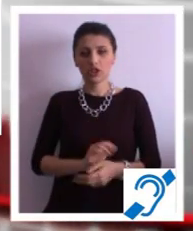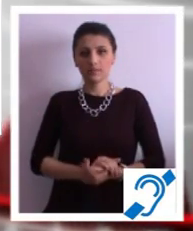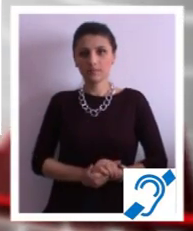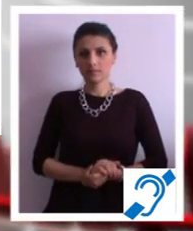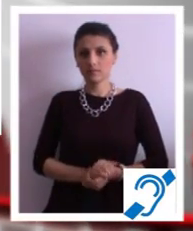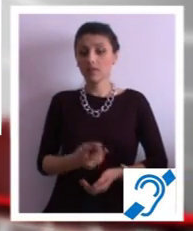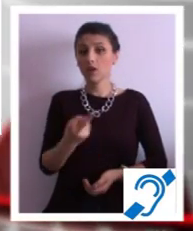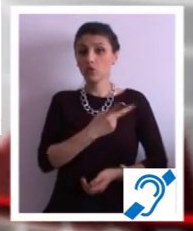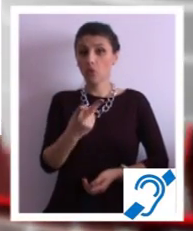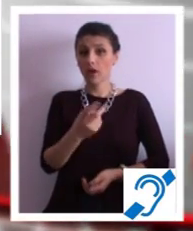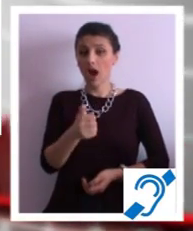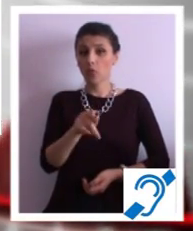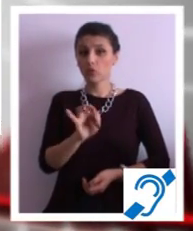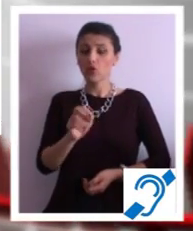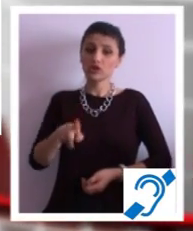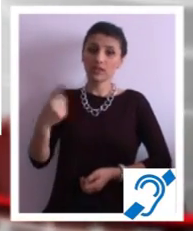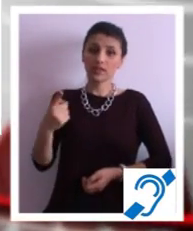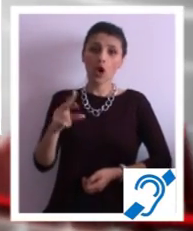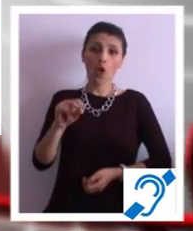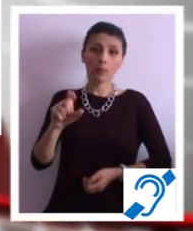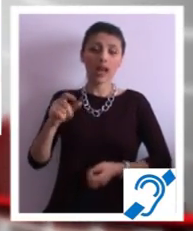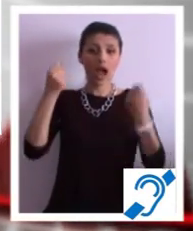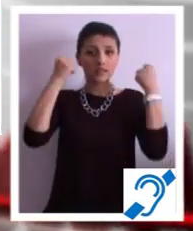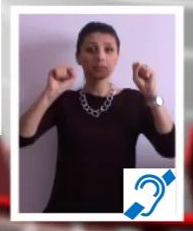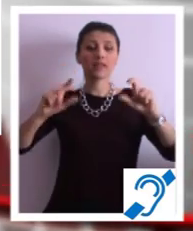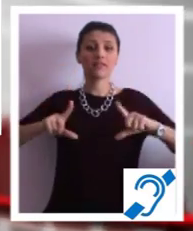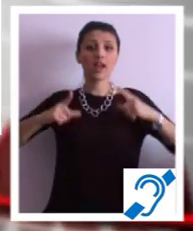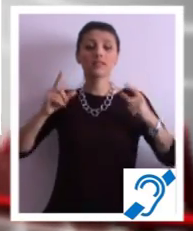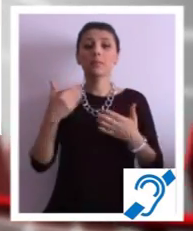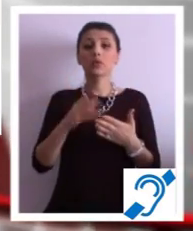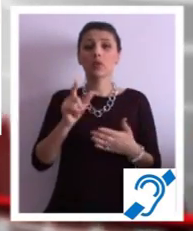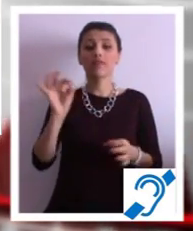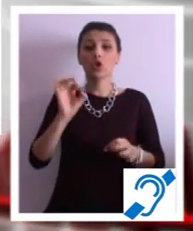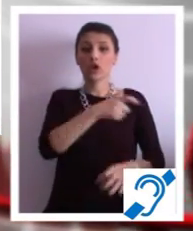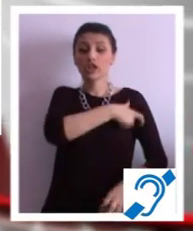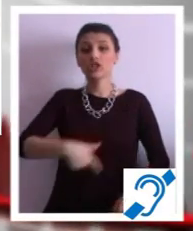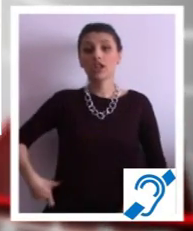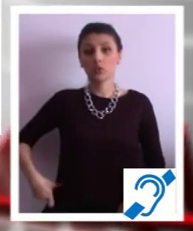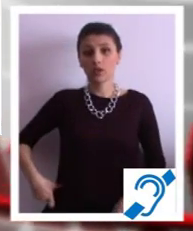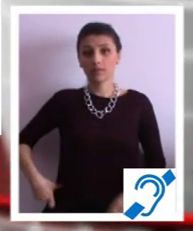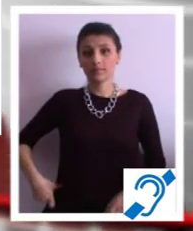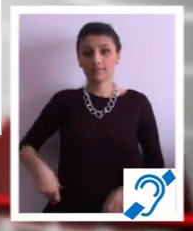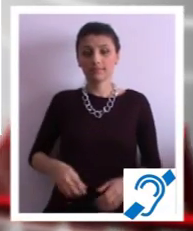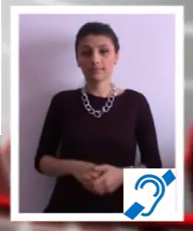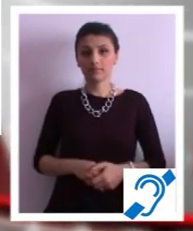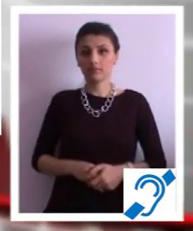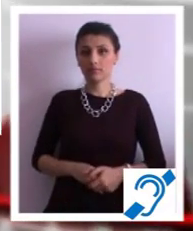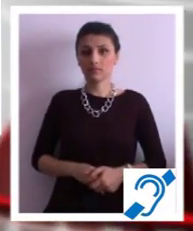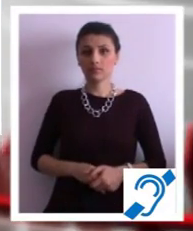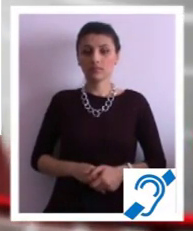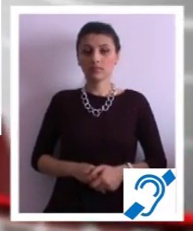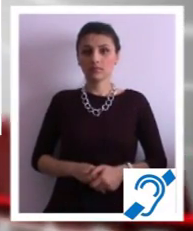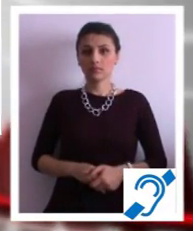medicale. Cei doi, conducătorul auto și pasagera din Opel, au scăpat cu bine pentru că purtau centurile de siguranță.